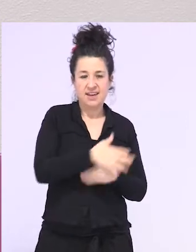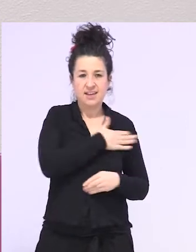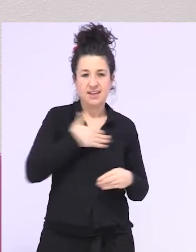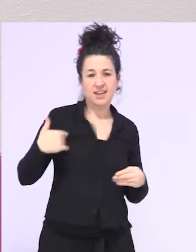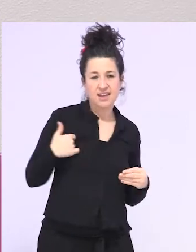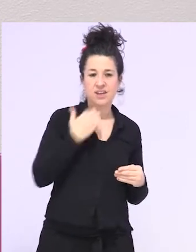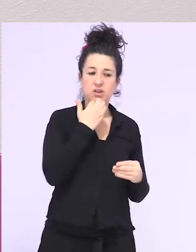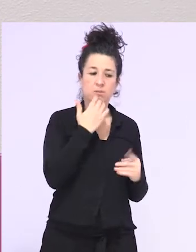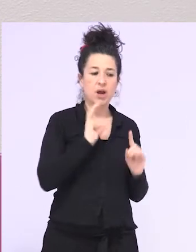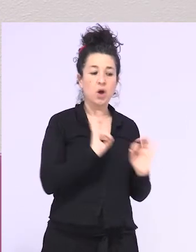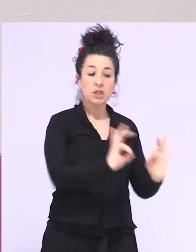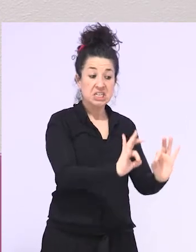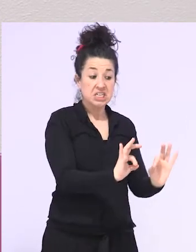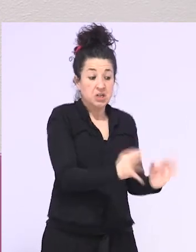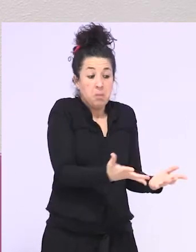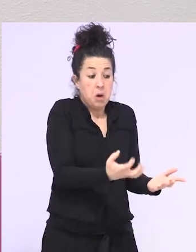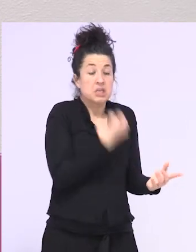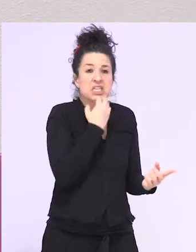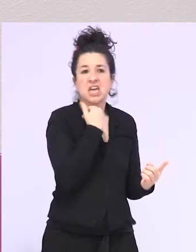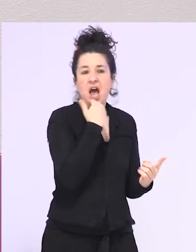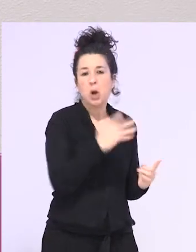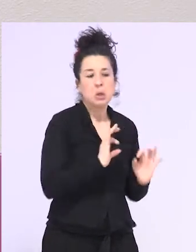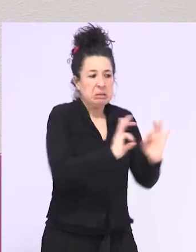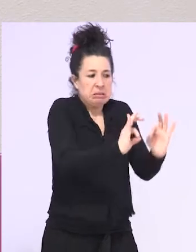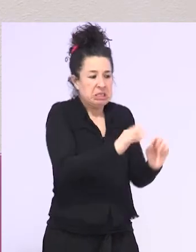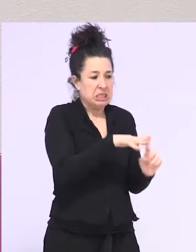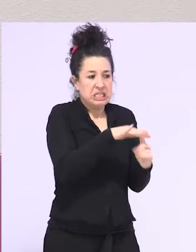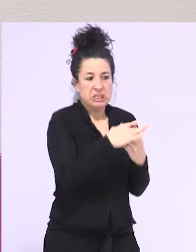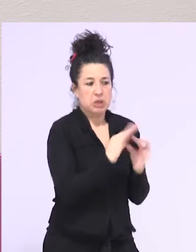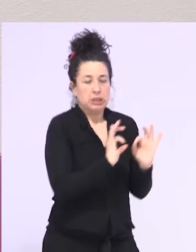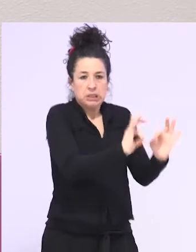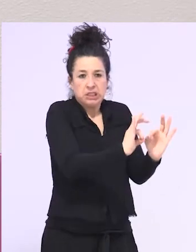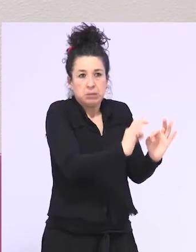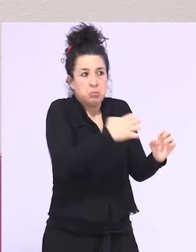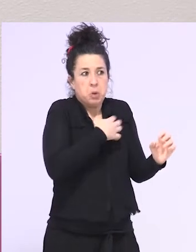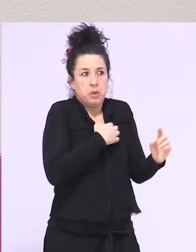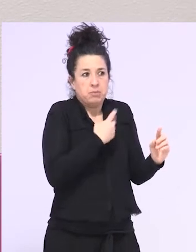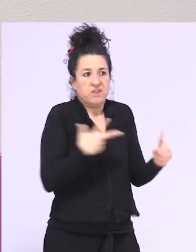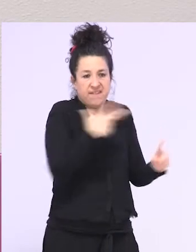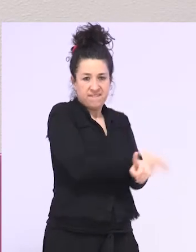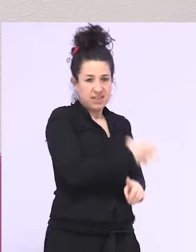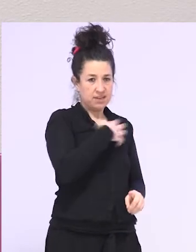den zerbait, zer egingo dugu saiesteko, zorte txarra izan da, ez? Da nolabait azpitikan dagoen